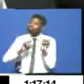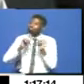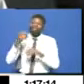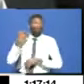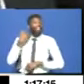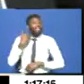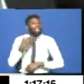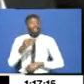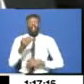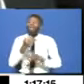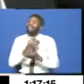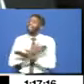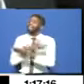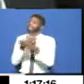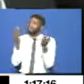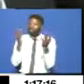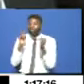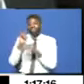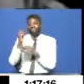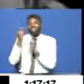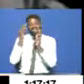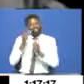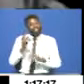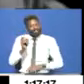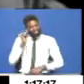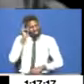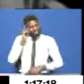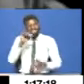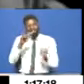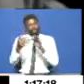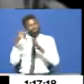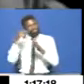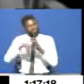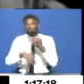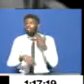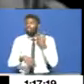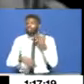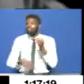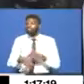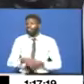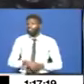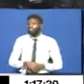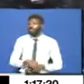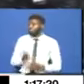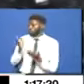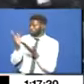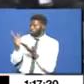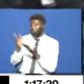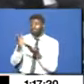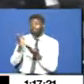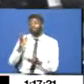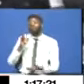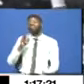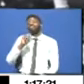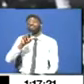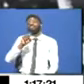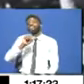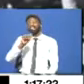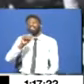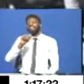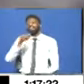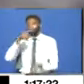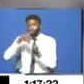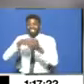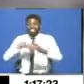mali popote, hawa Kenya wote waelewe hayo mambo. Mzee Nyandusi was among the chiefs who had been notified to track